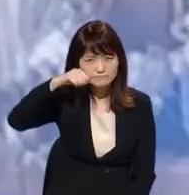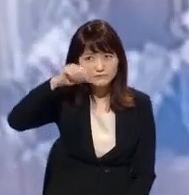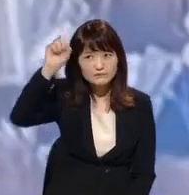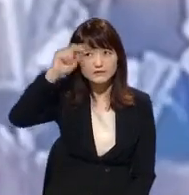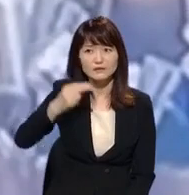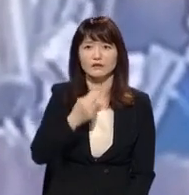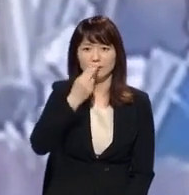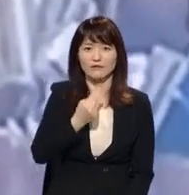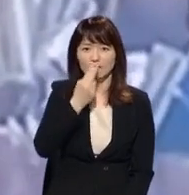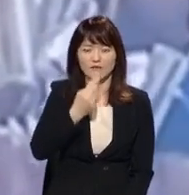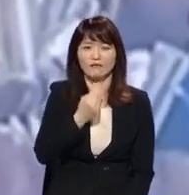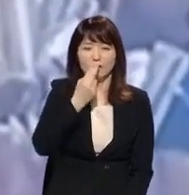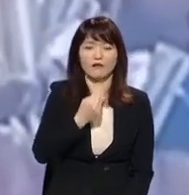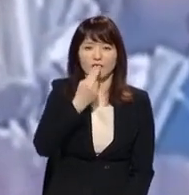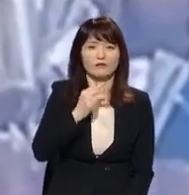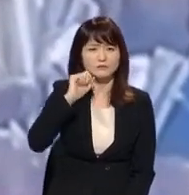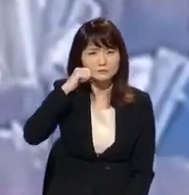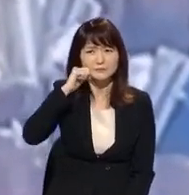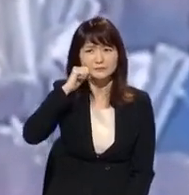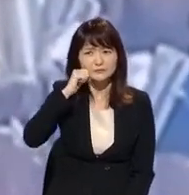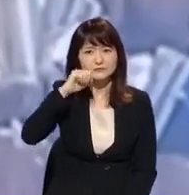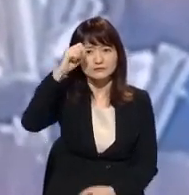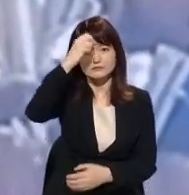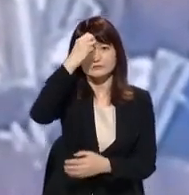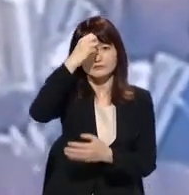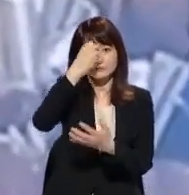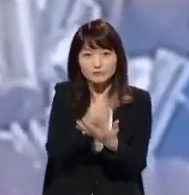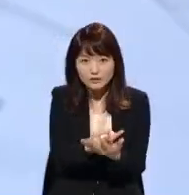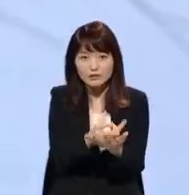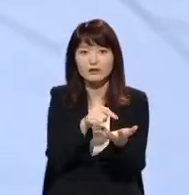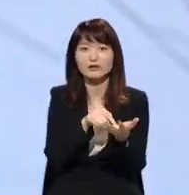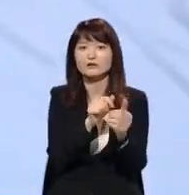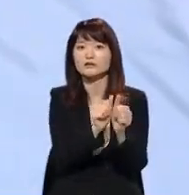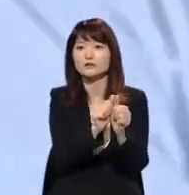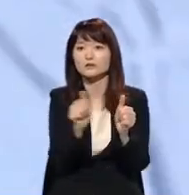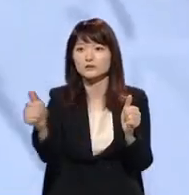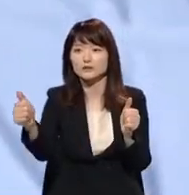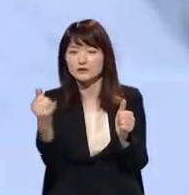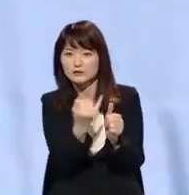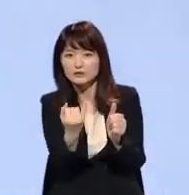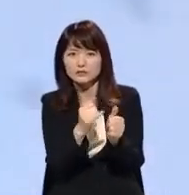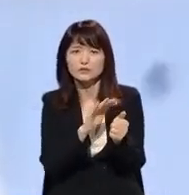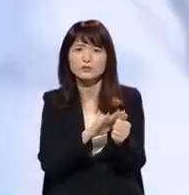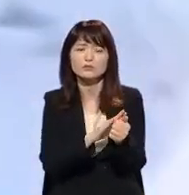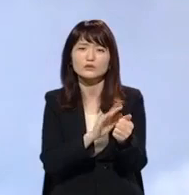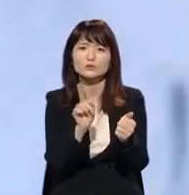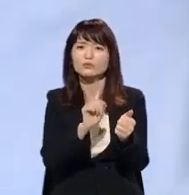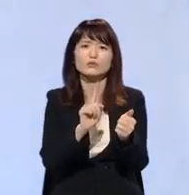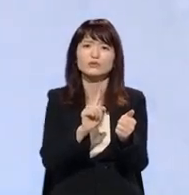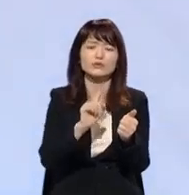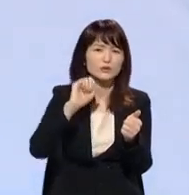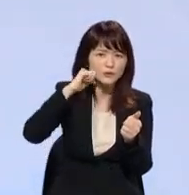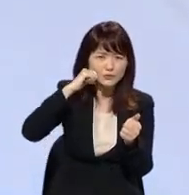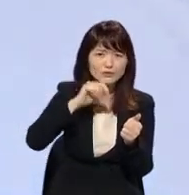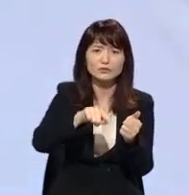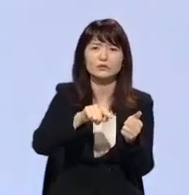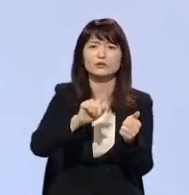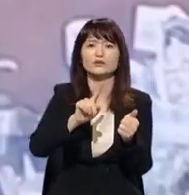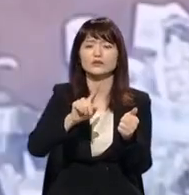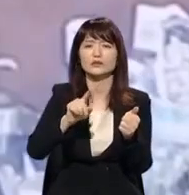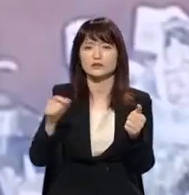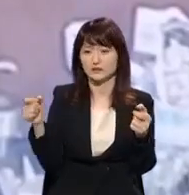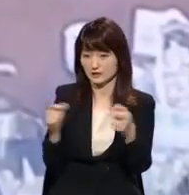갑자기 호흡곤란증, 아우 그러더니 저렇게 쓰러지는 남성, 옆에서 부축을 하지만 왠지 힘이 달린